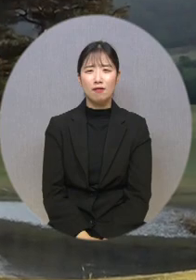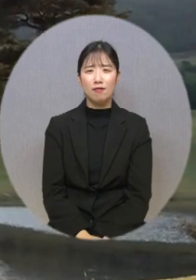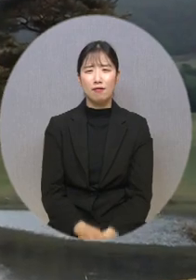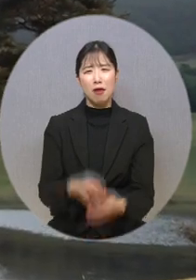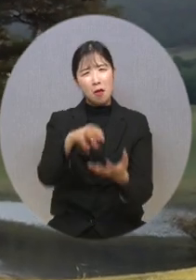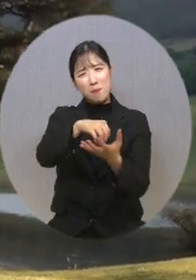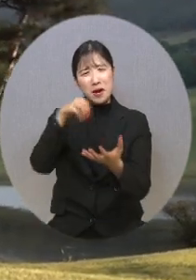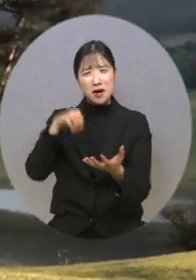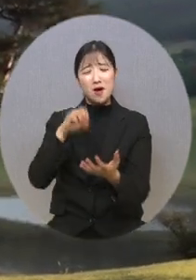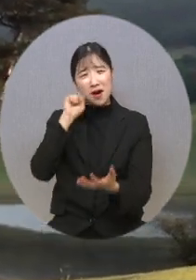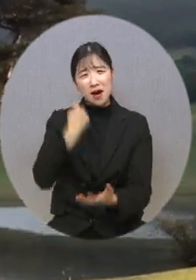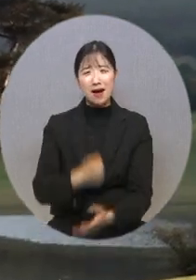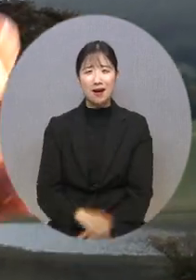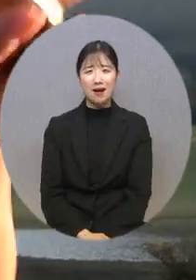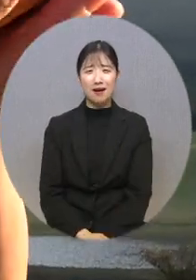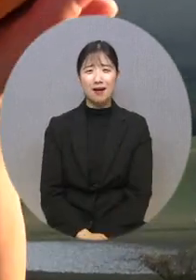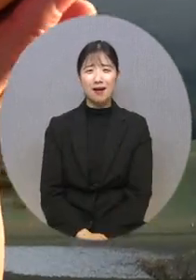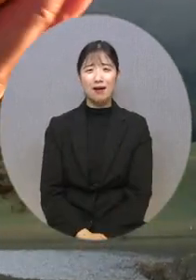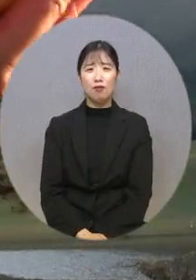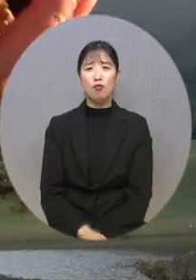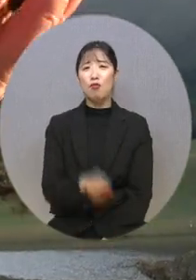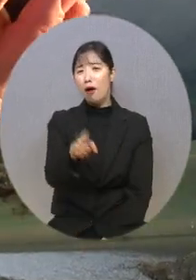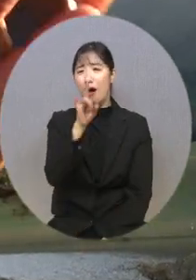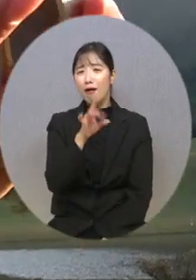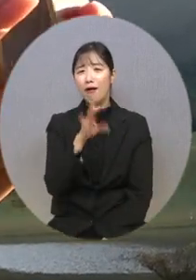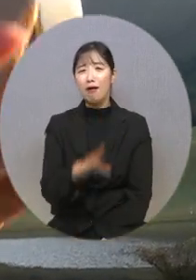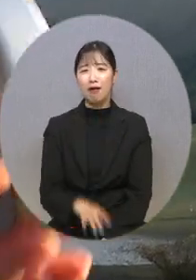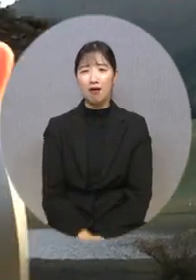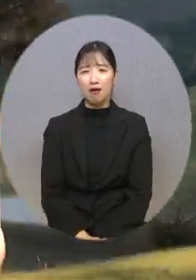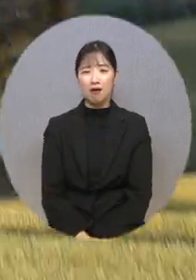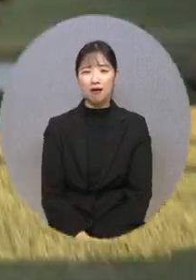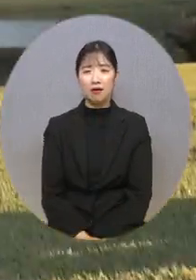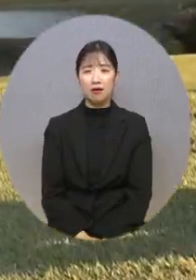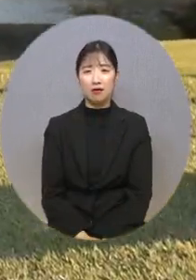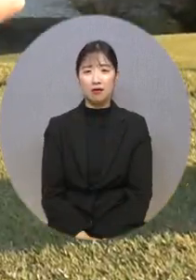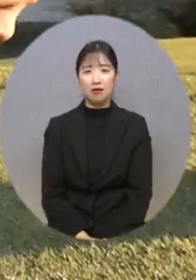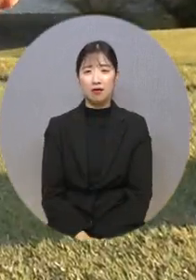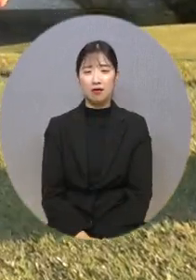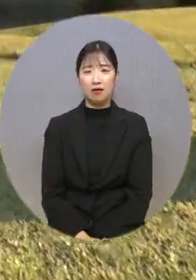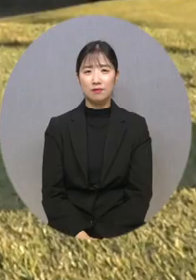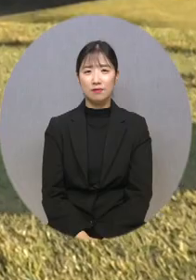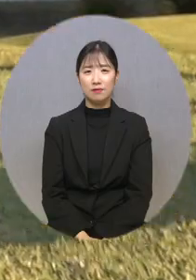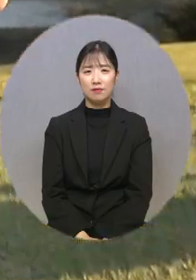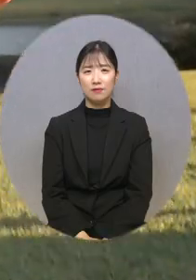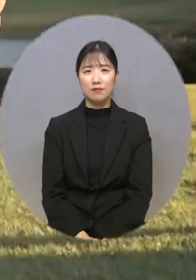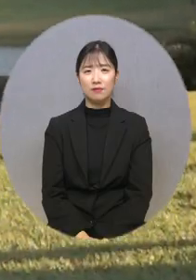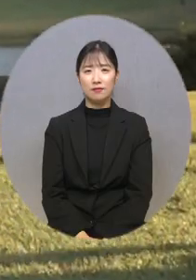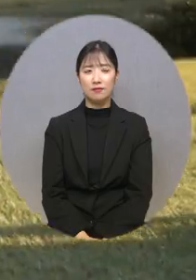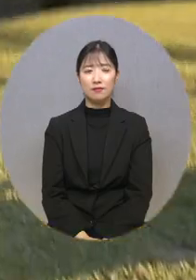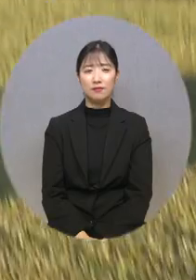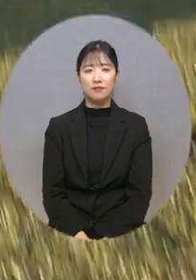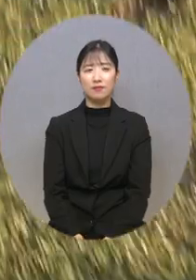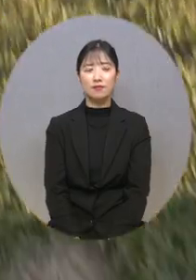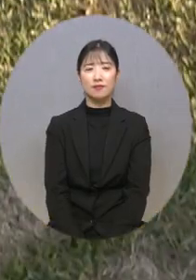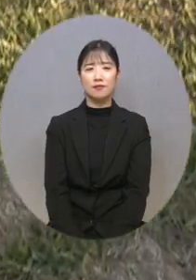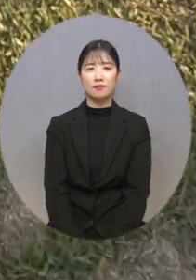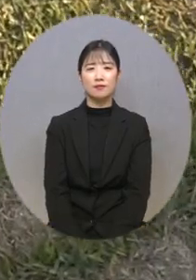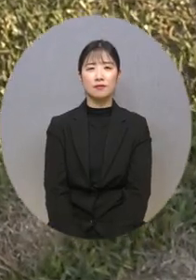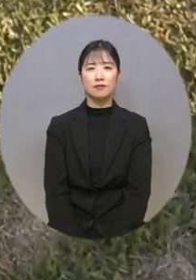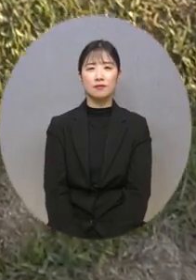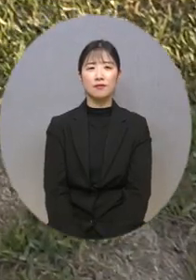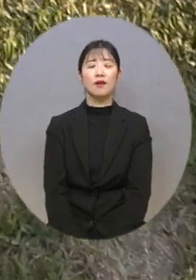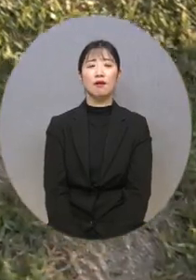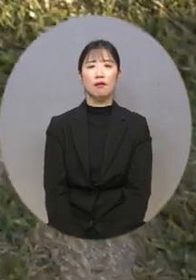나와. 나오지도 않네? 뽑으세요 빨리. 2분이네. 아니 얘가 안 나와. 뽑았다! 어? 어? 어? 어? 어? 어? 어떻게